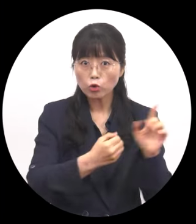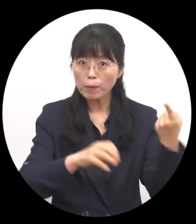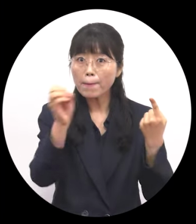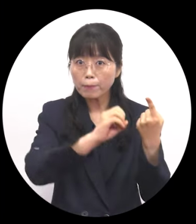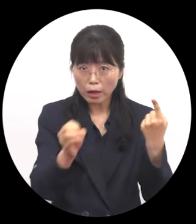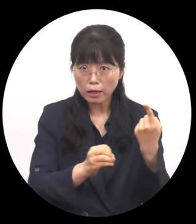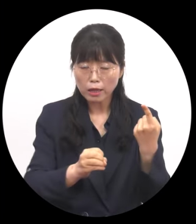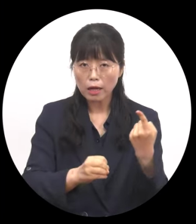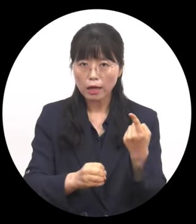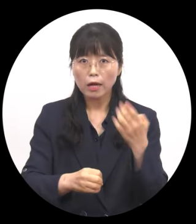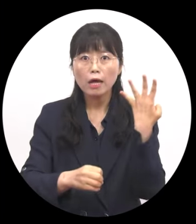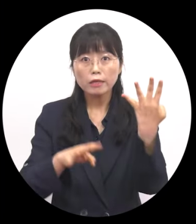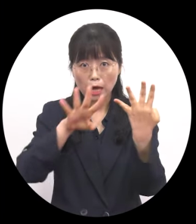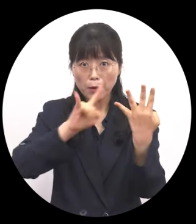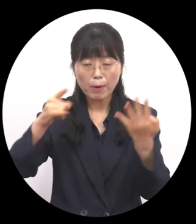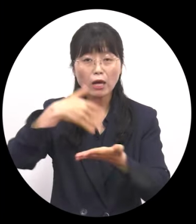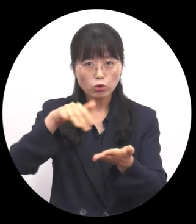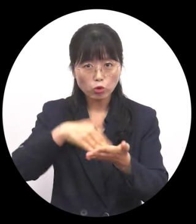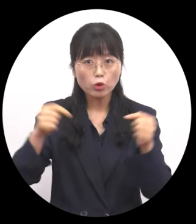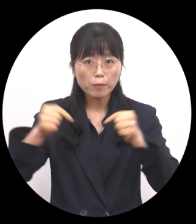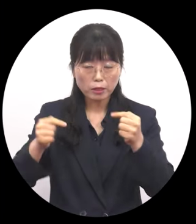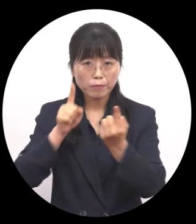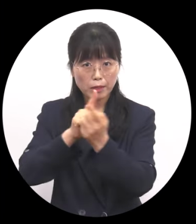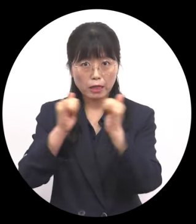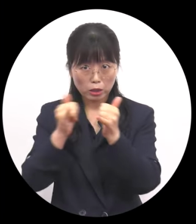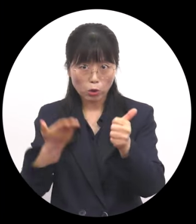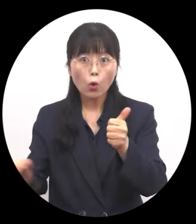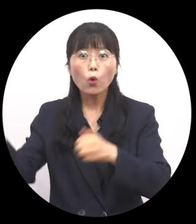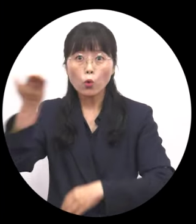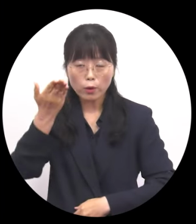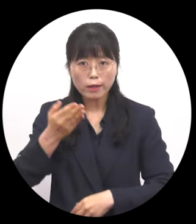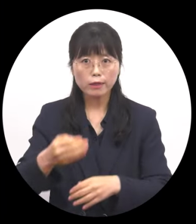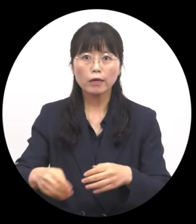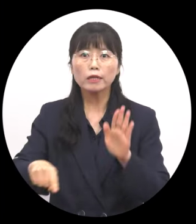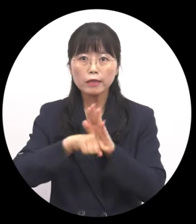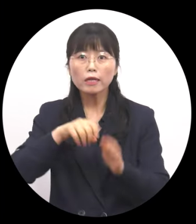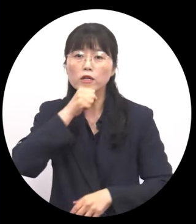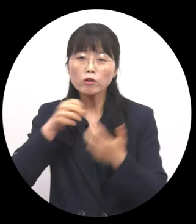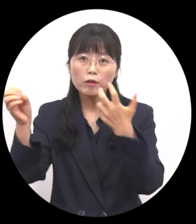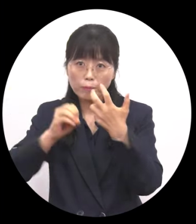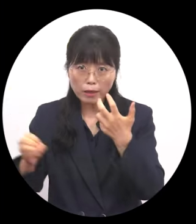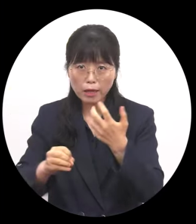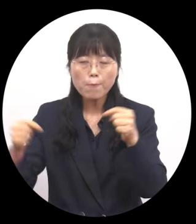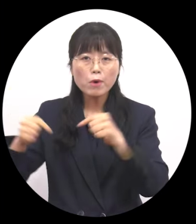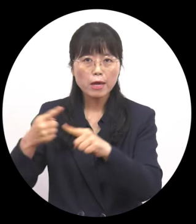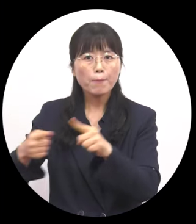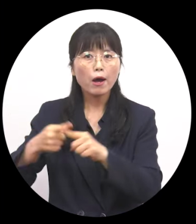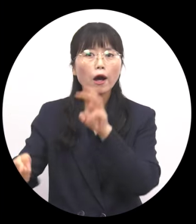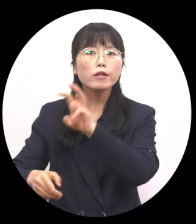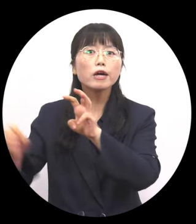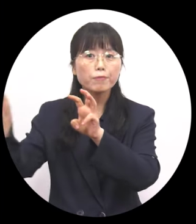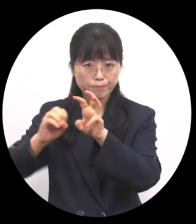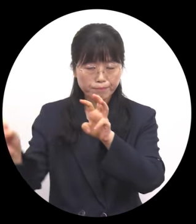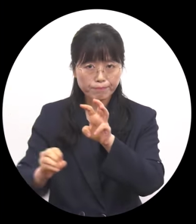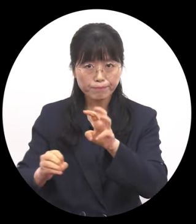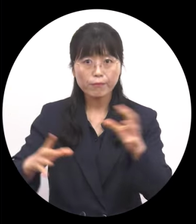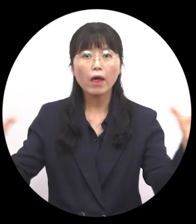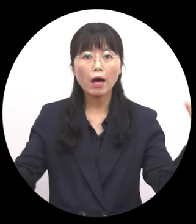100%, 4배수를 면접 대상자로 올려서 1단계 성적 70%와 면접평가 점수